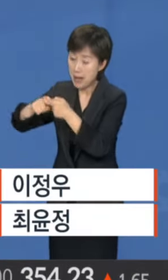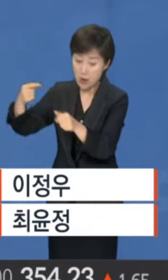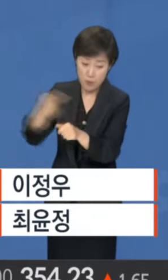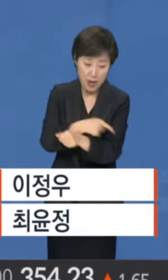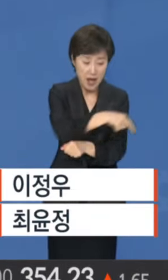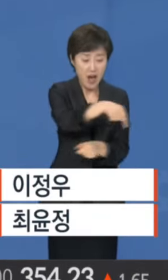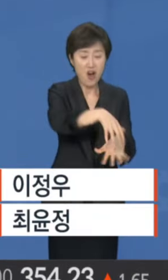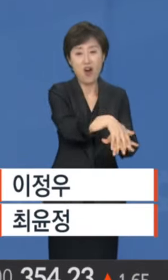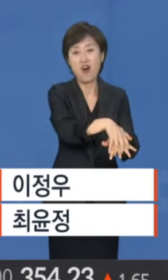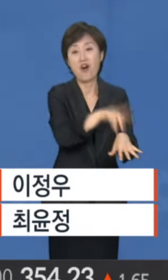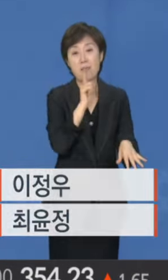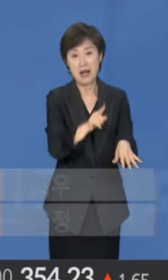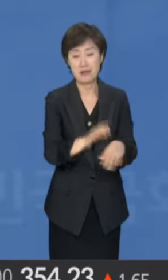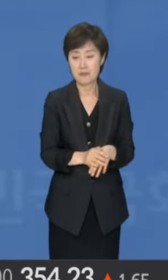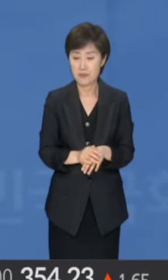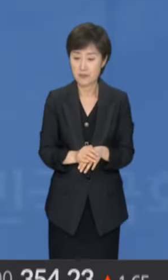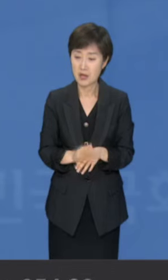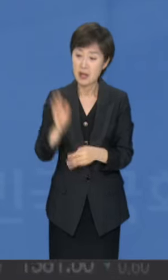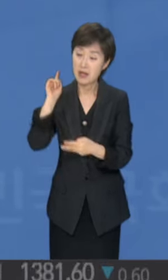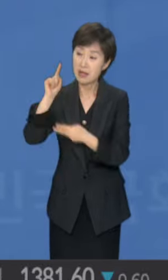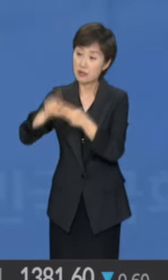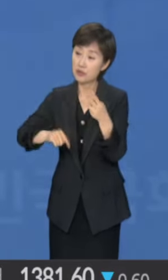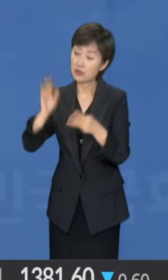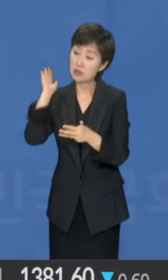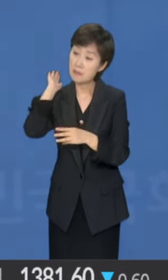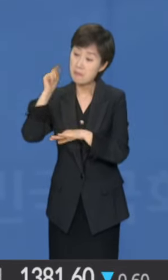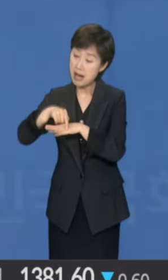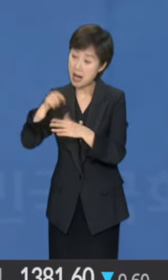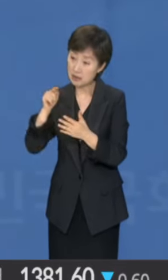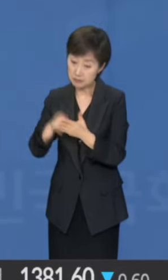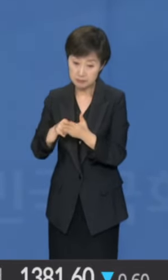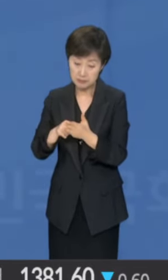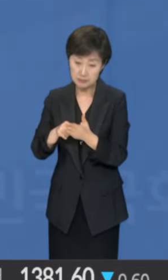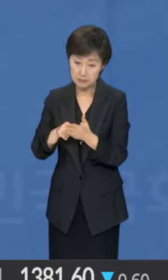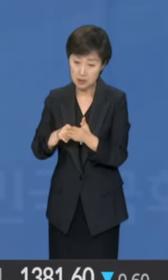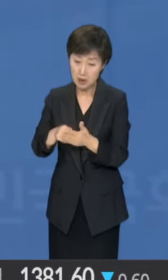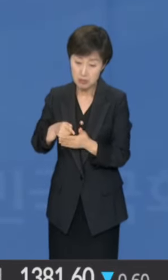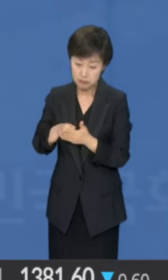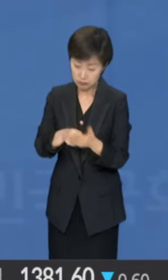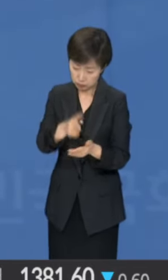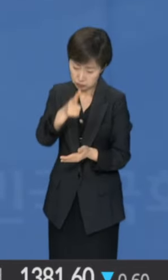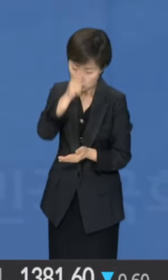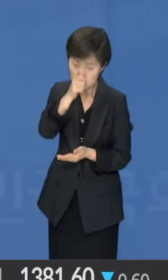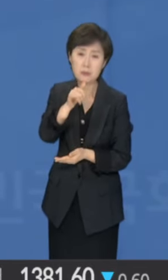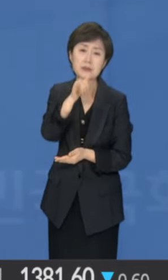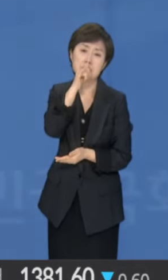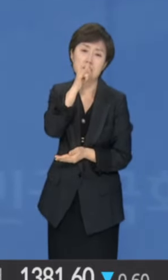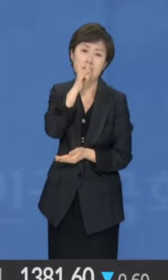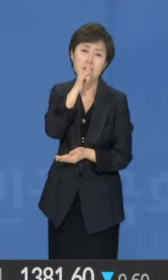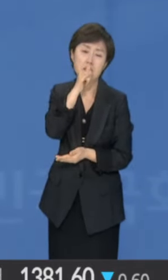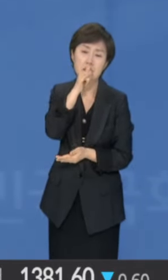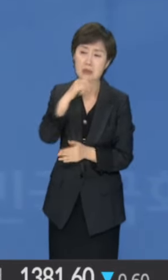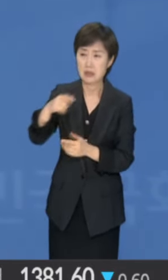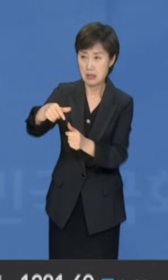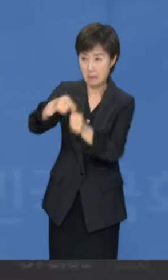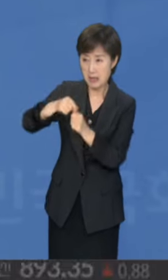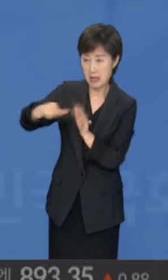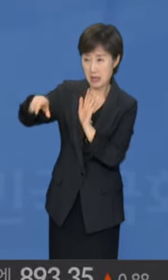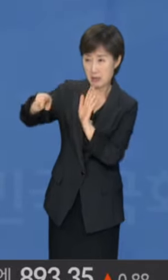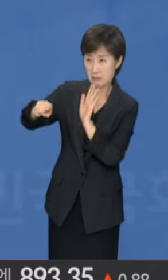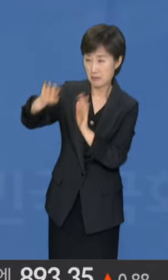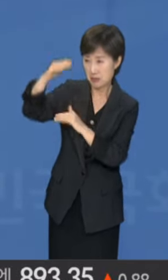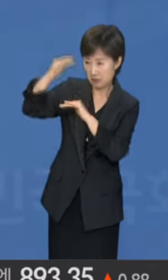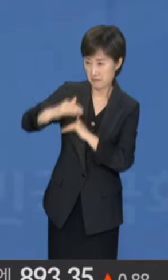실장이 윤심이 곧 민심이라는 논리로 국민의 힘을 용산의 힘으로 만든 장본인이라며 부정적 반응을